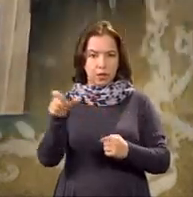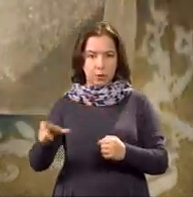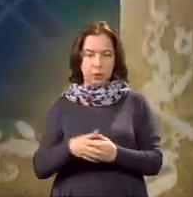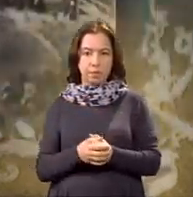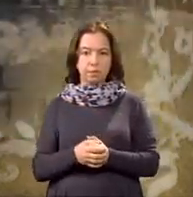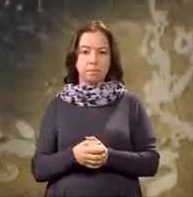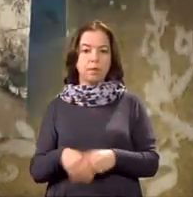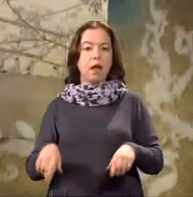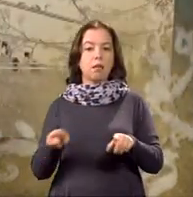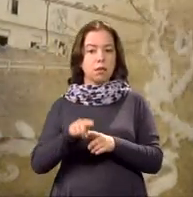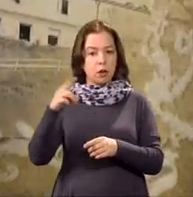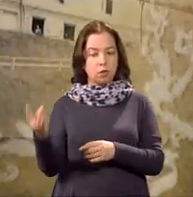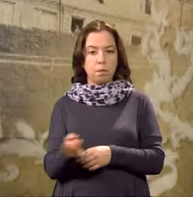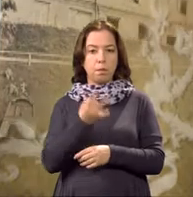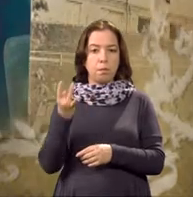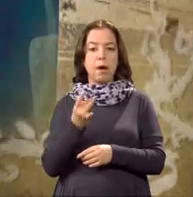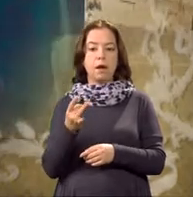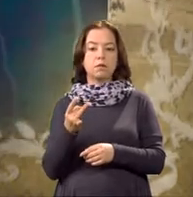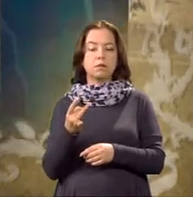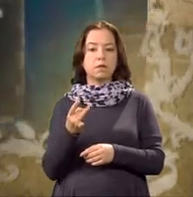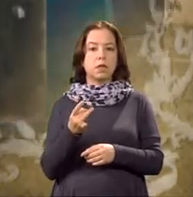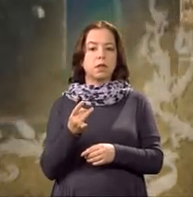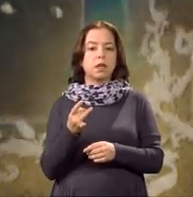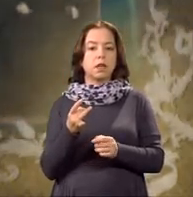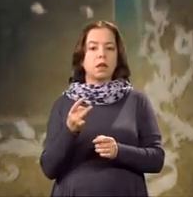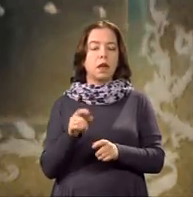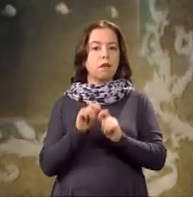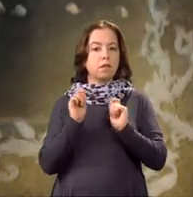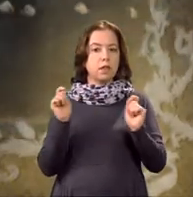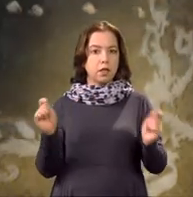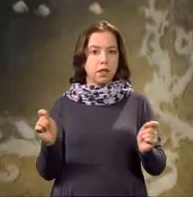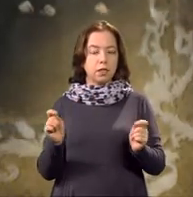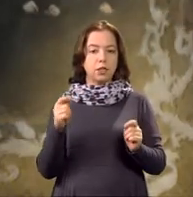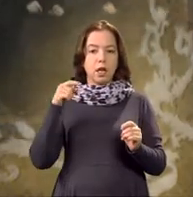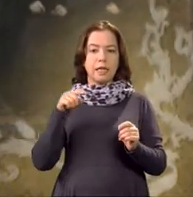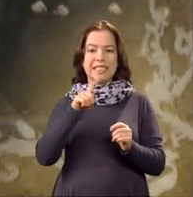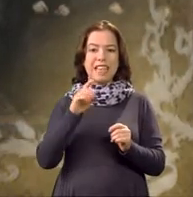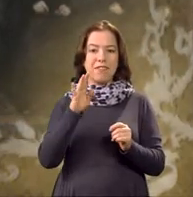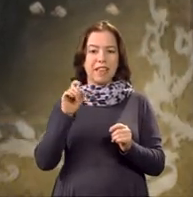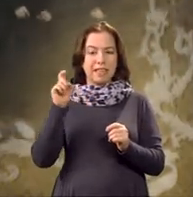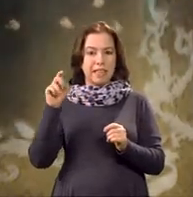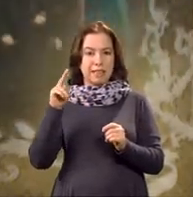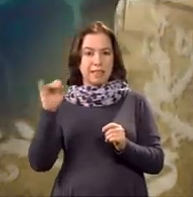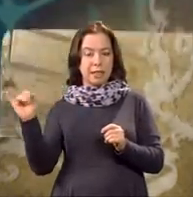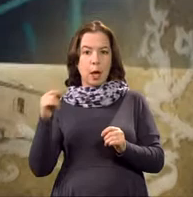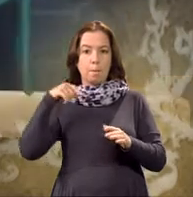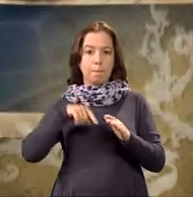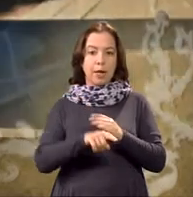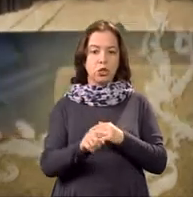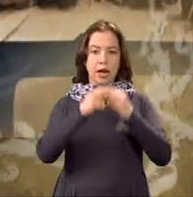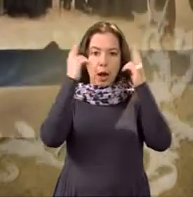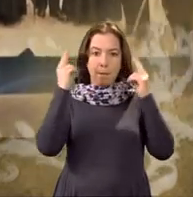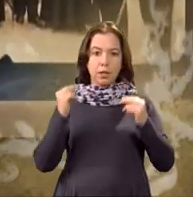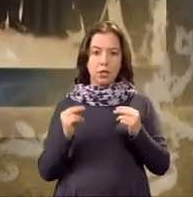Так вперше відкрилися звіринецькі печери, і ченці увійшли в їхню глиб,